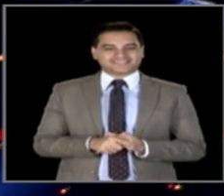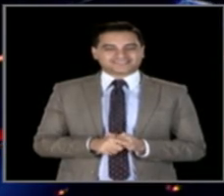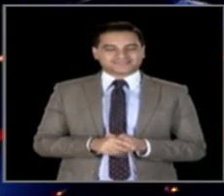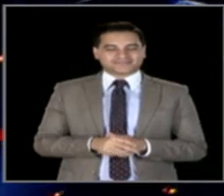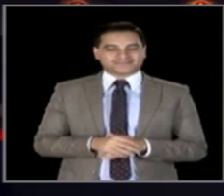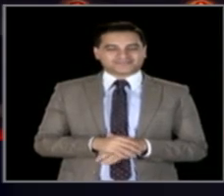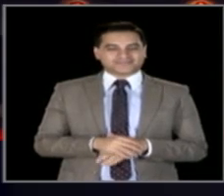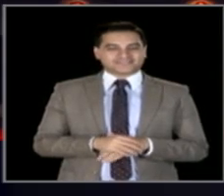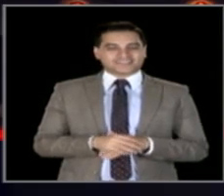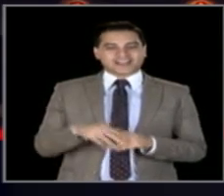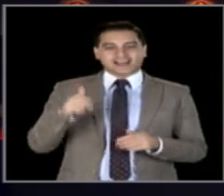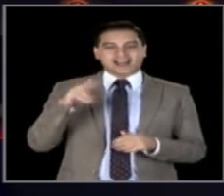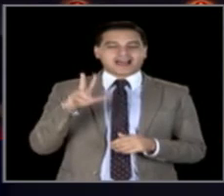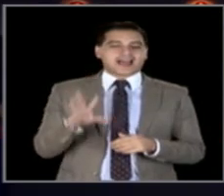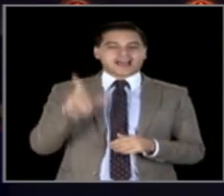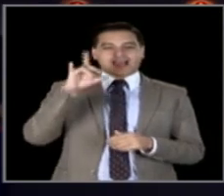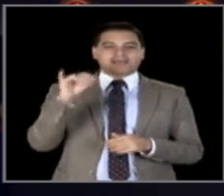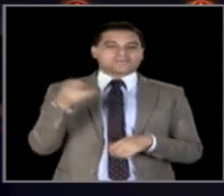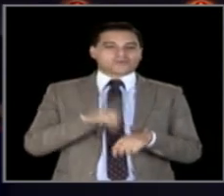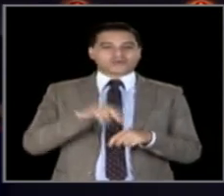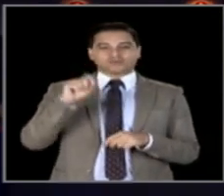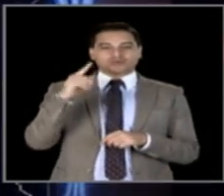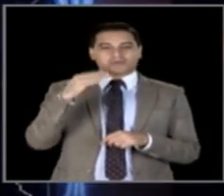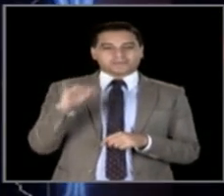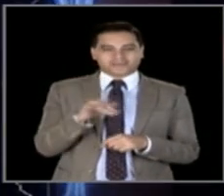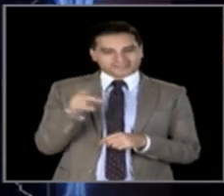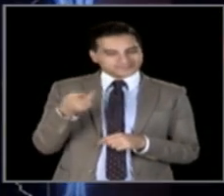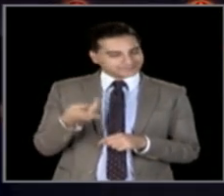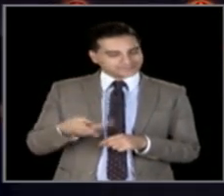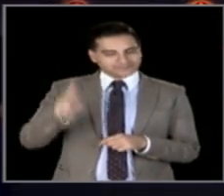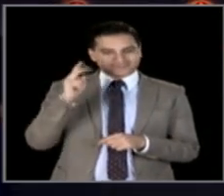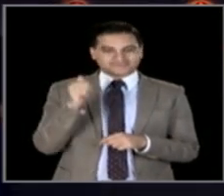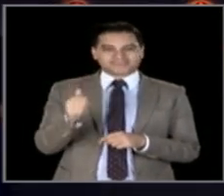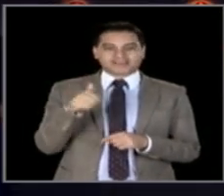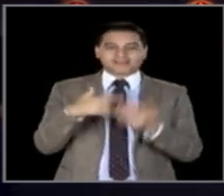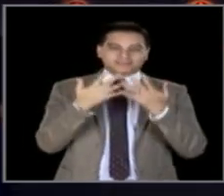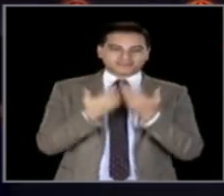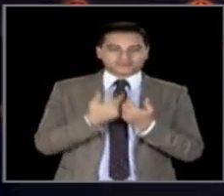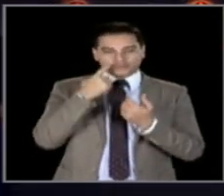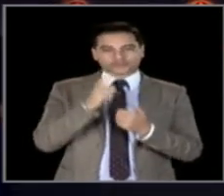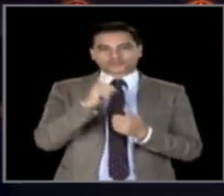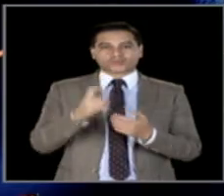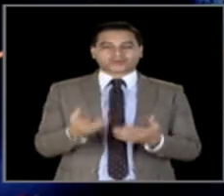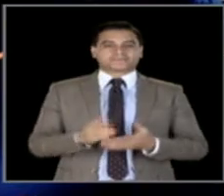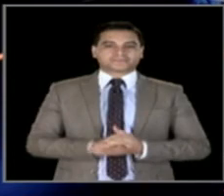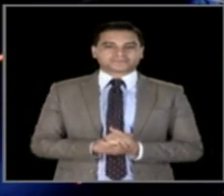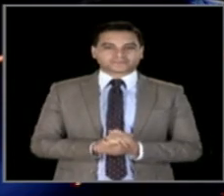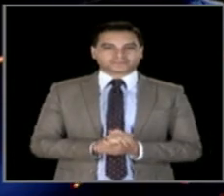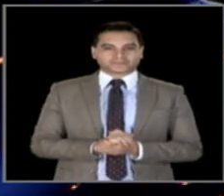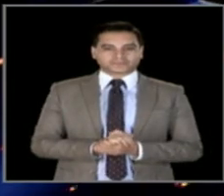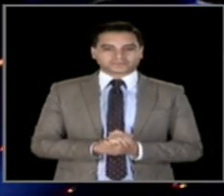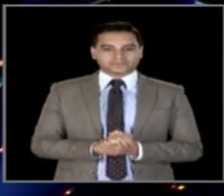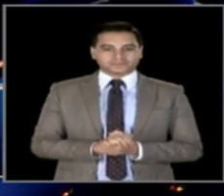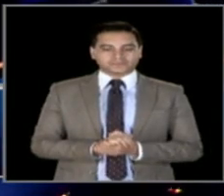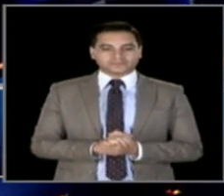إيه. إلهام وصبحي، صبحي وإلهام. محظوظة. قدرات ذهنية. والسؤال هو